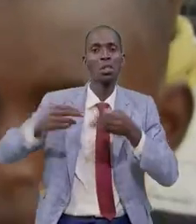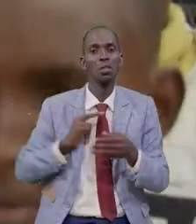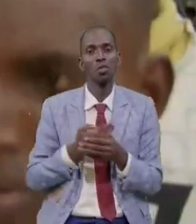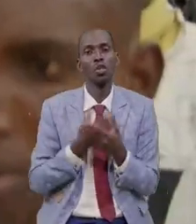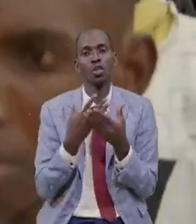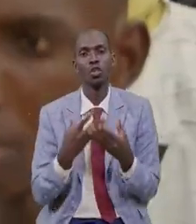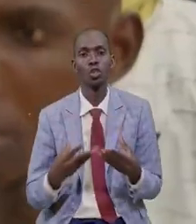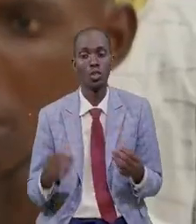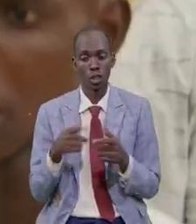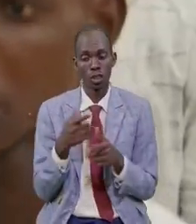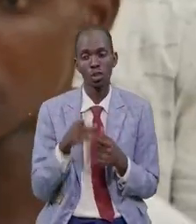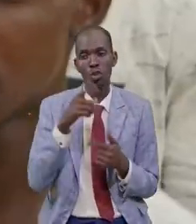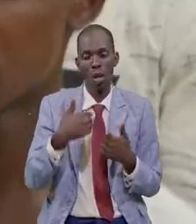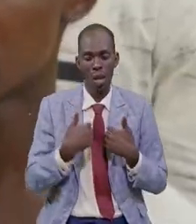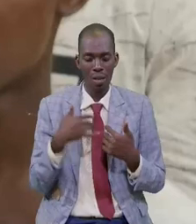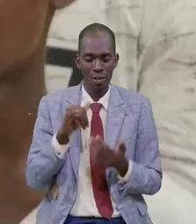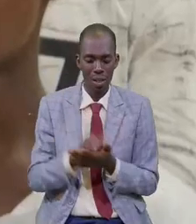solution avec